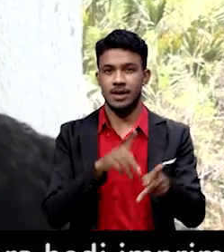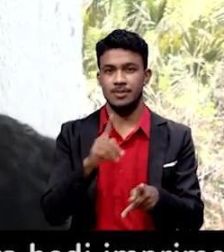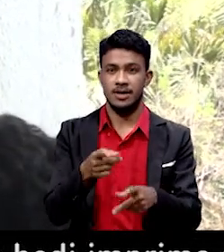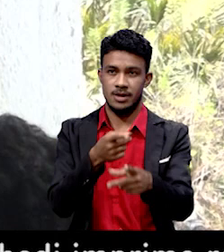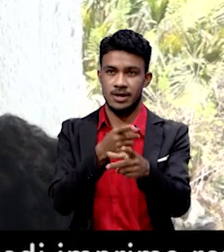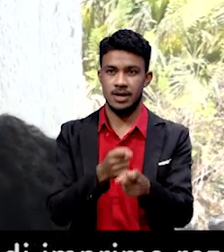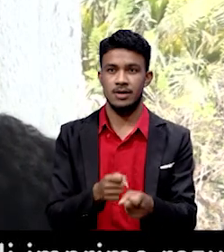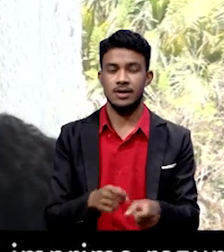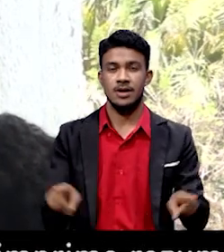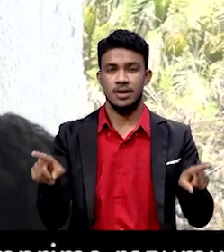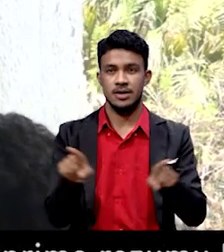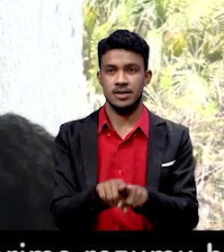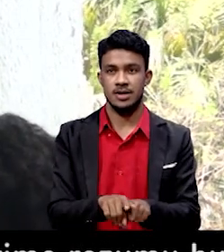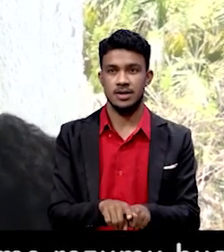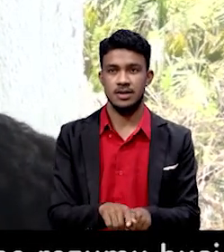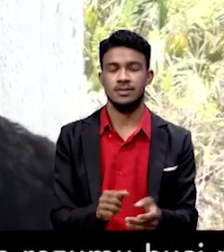ula,